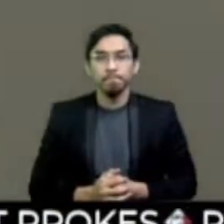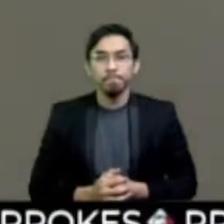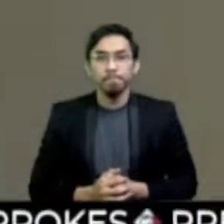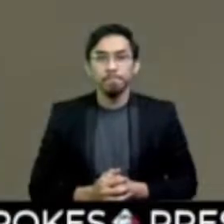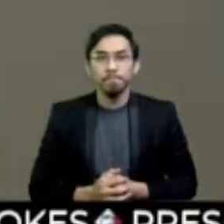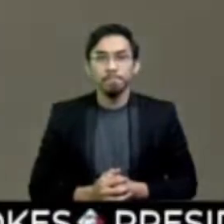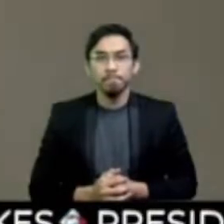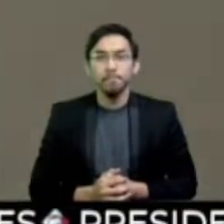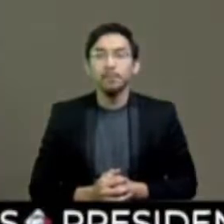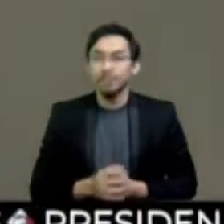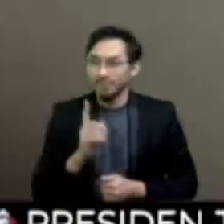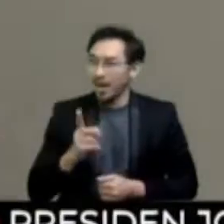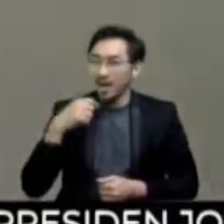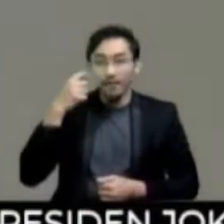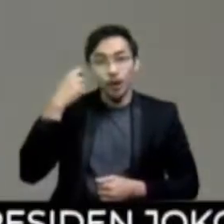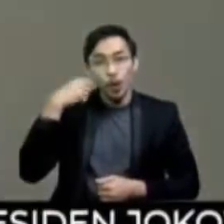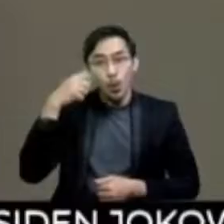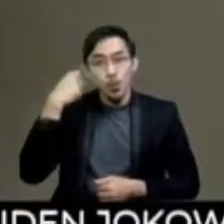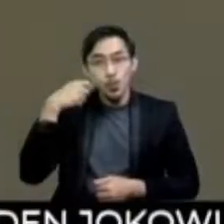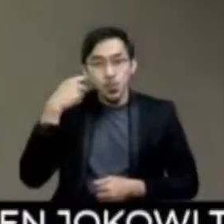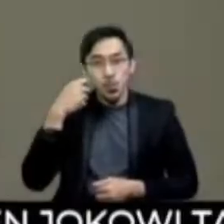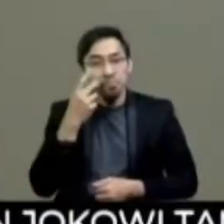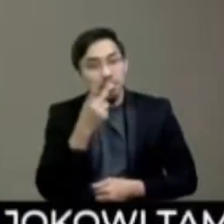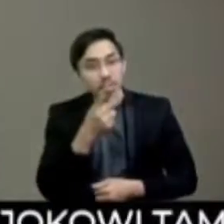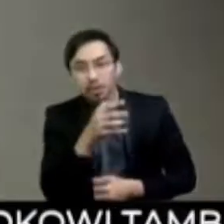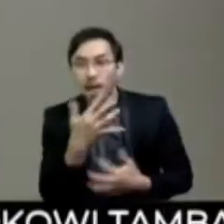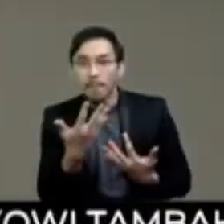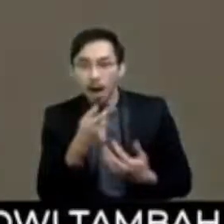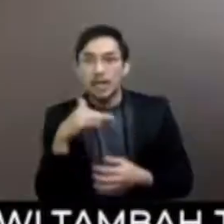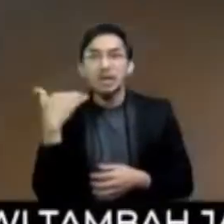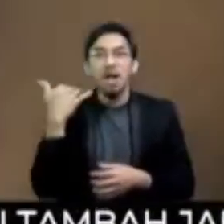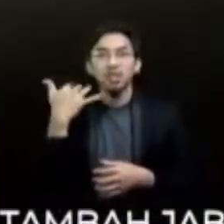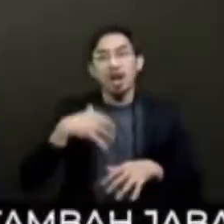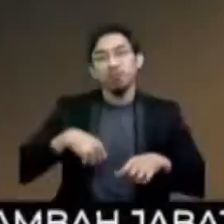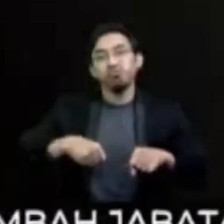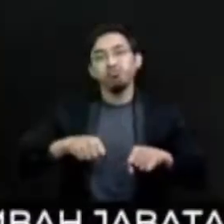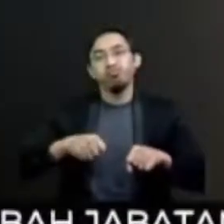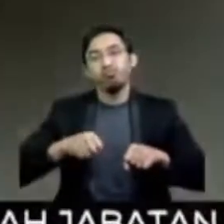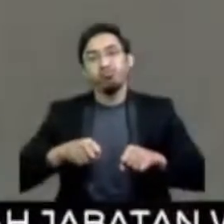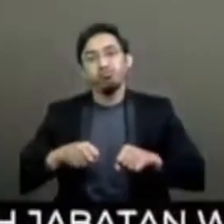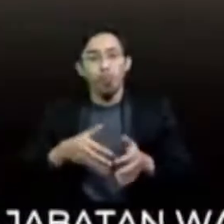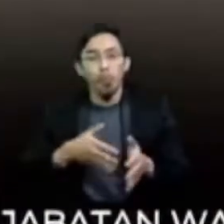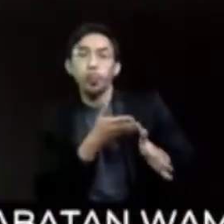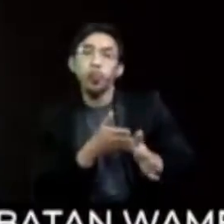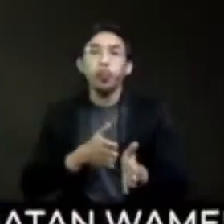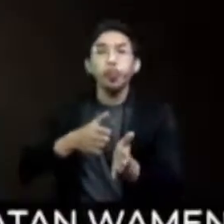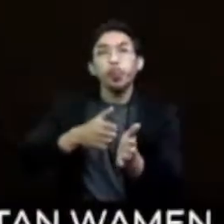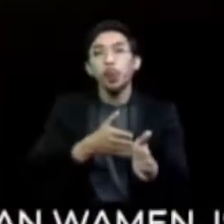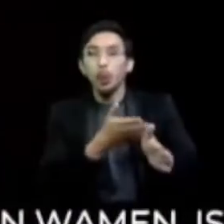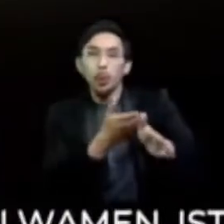Dari video amatir, tiga remaja dan warga terlibat aksi kejar-kejaran sepeda motor di Jalan Raya Sultan Agung, Bekasi Barat, Kota Bekasi, Jawa